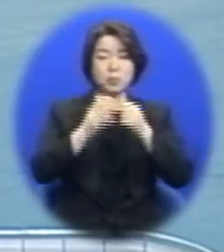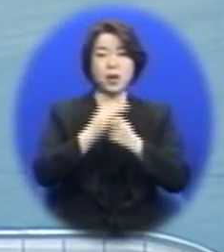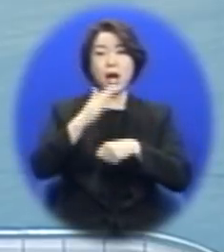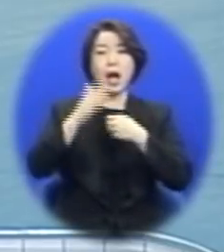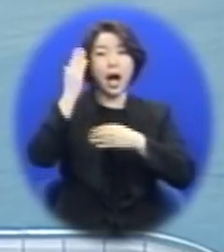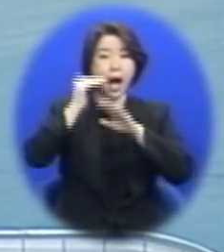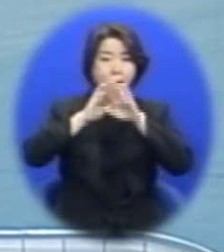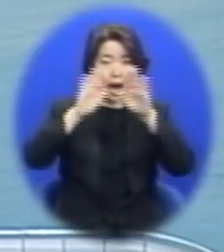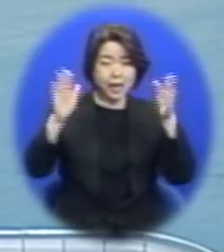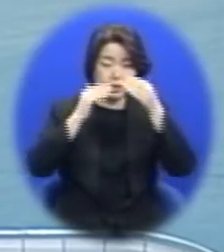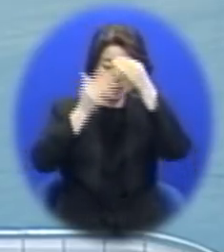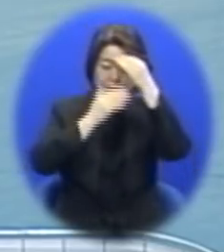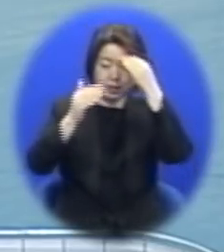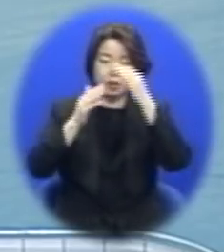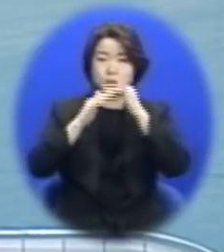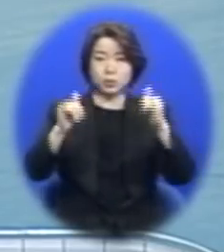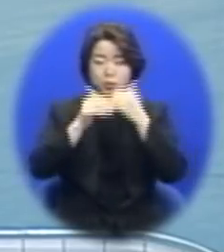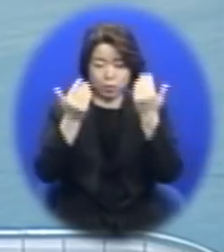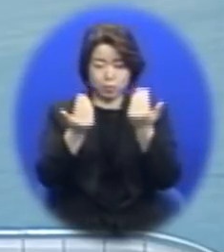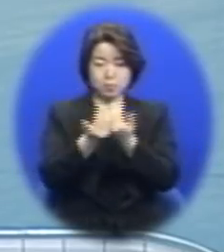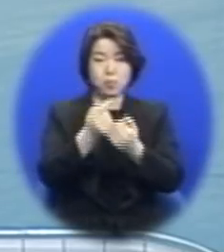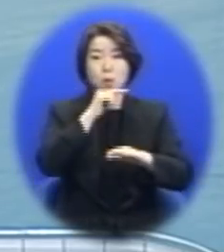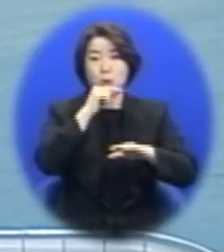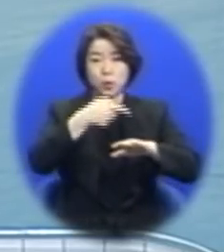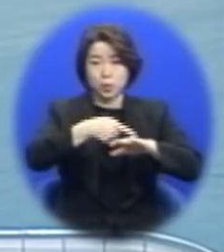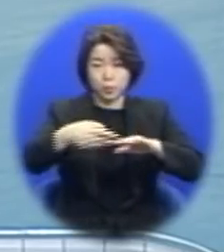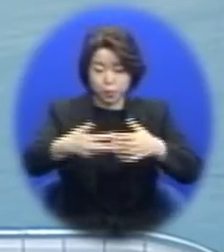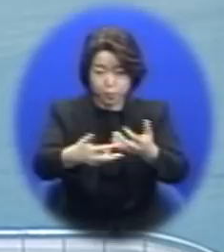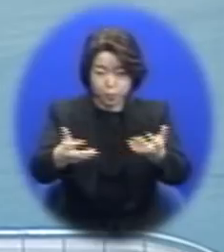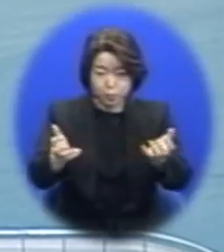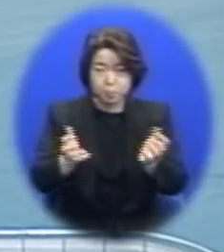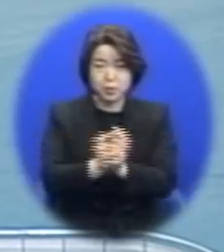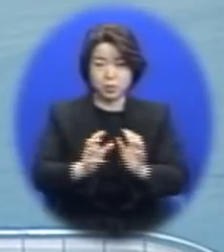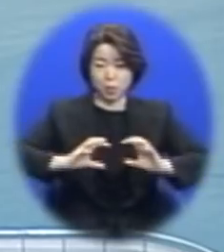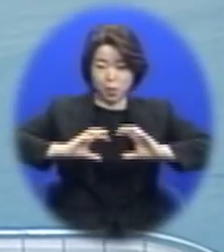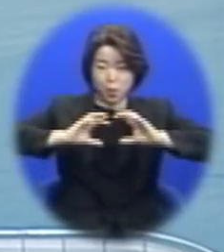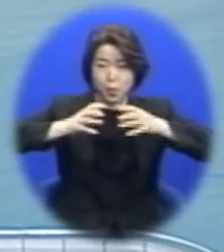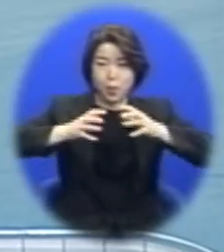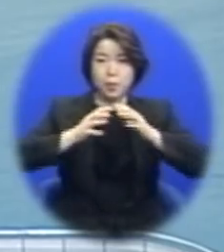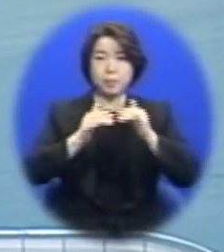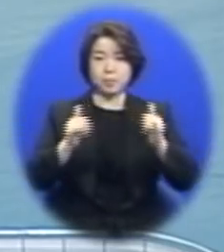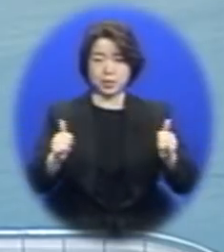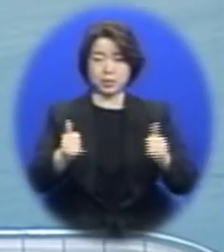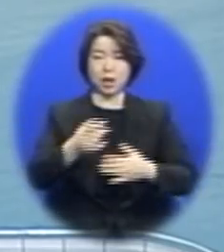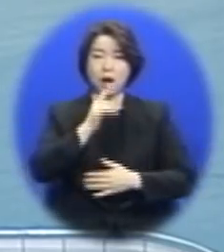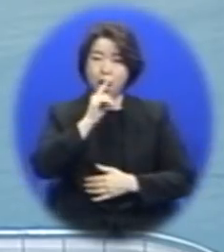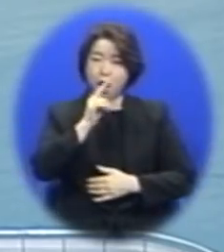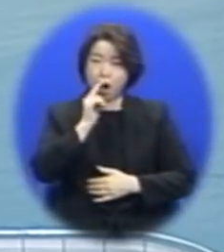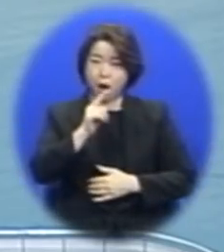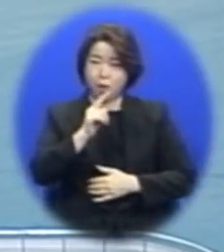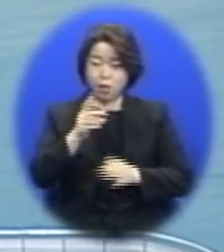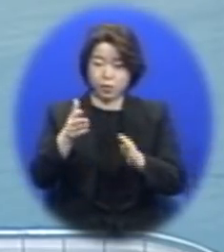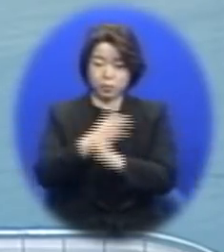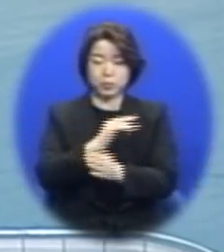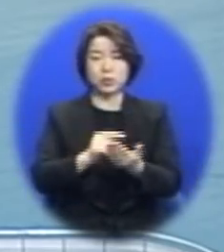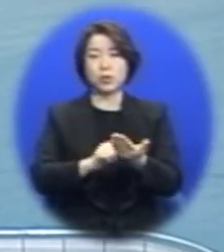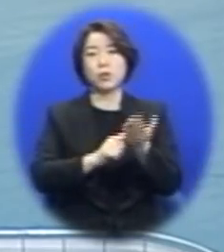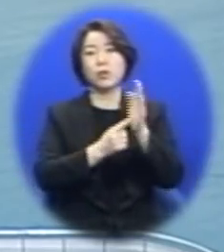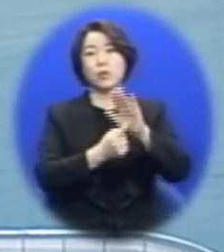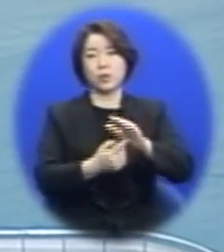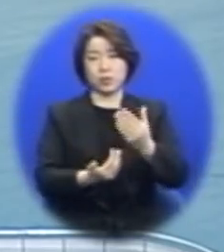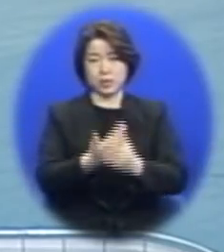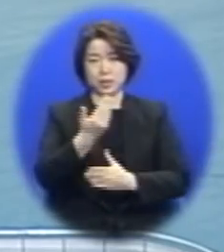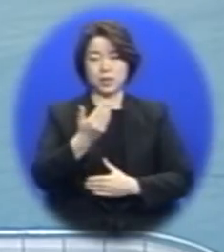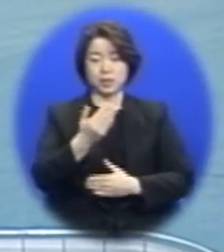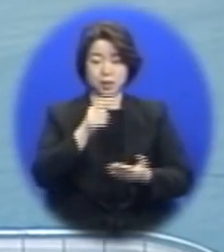성도는 모든 민족과 종족과 백성과 언어에서 나온다, 그렇게 말씀하고